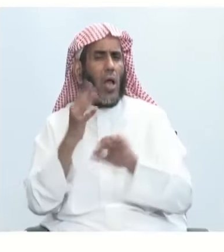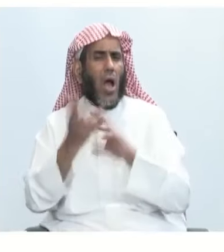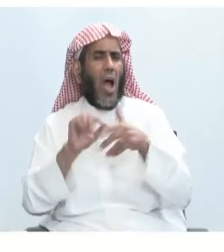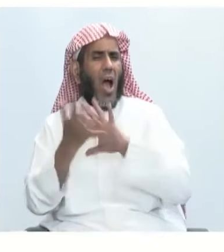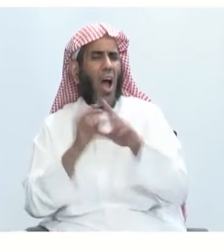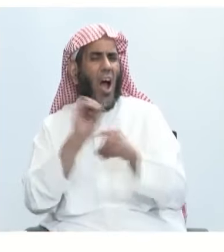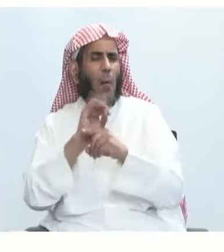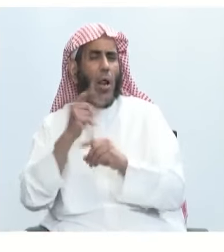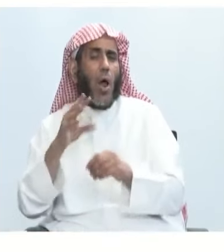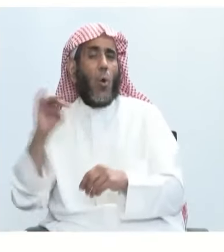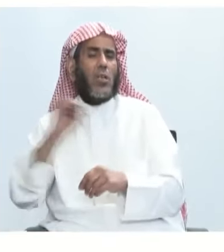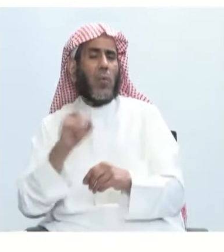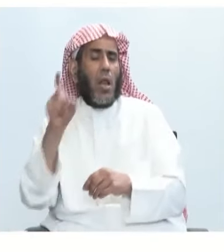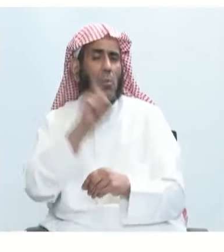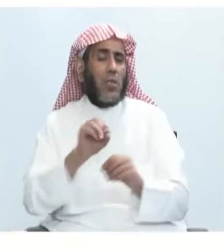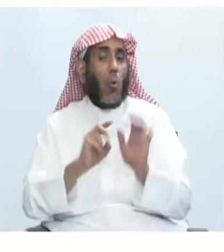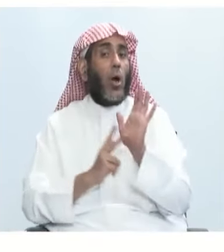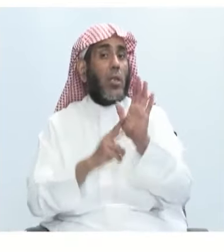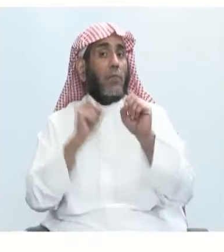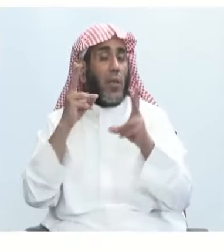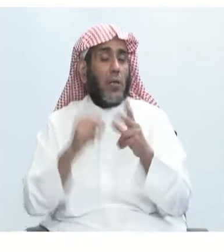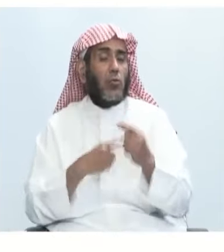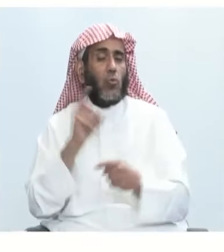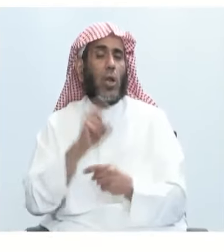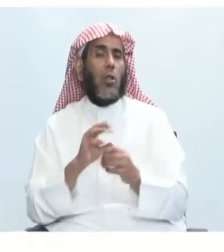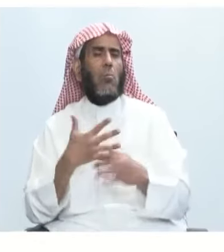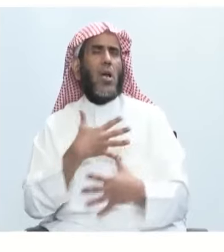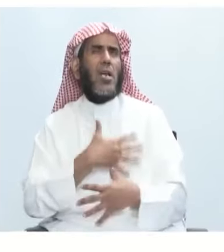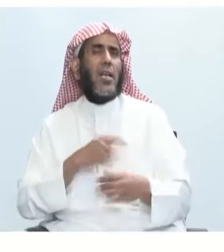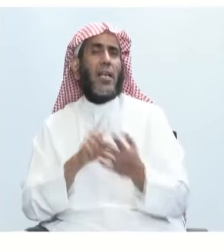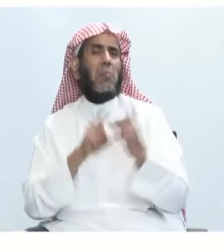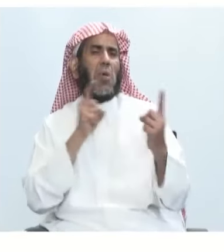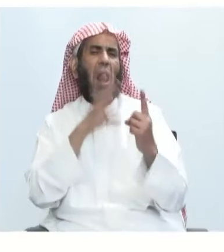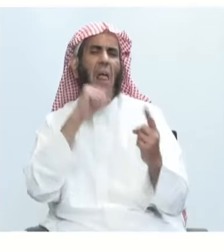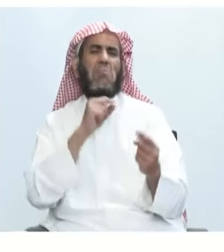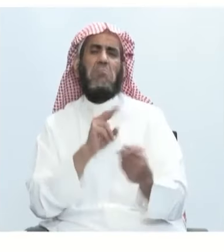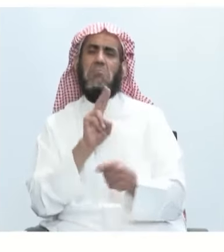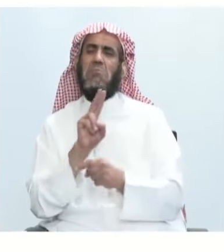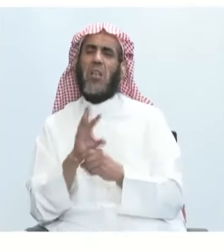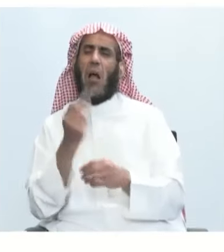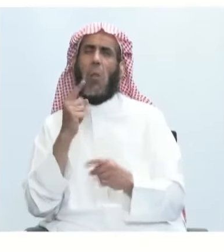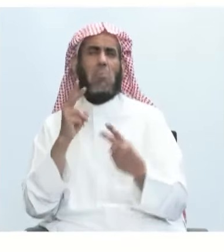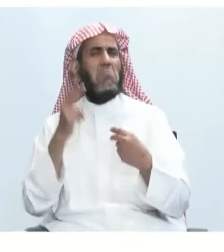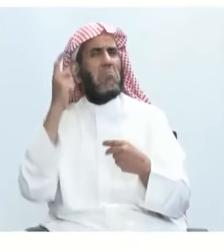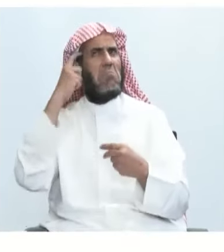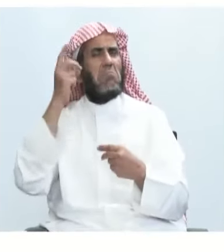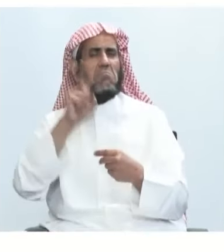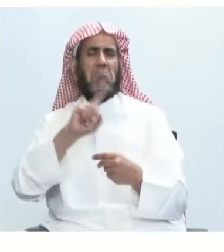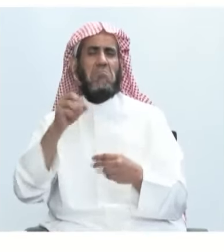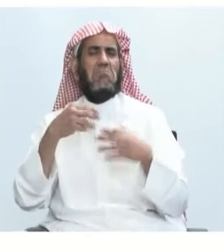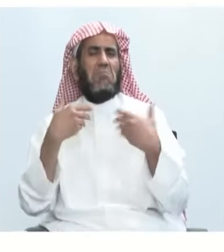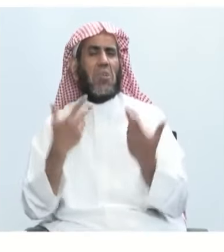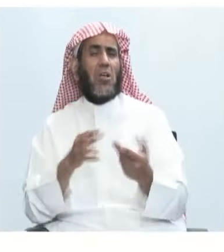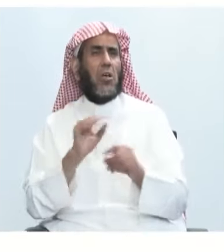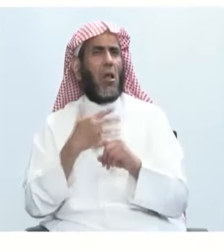اجبت عن مساله او عرضت فكره ثم شعرت ان المتلقي لم يصدق او لم يقتنع انت اخبرت بشيء